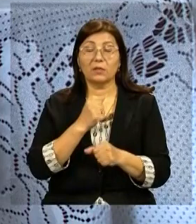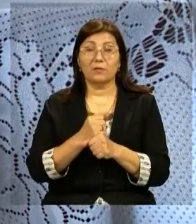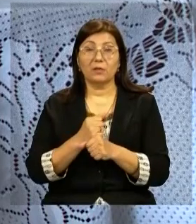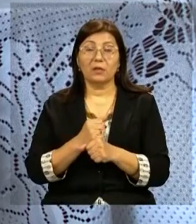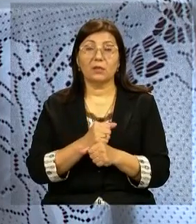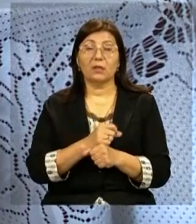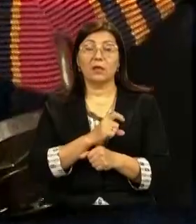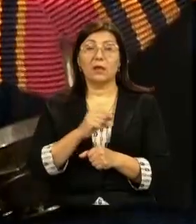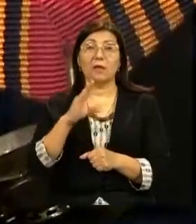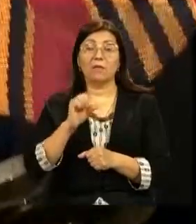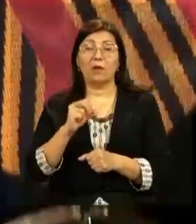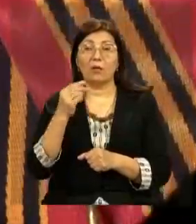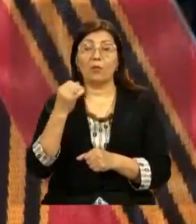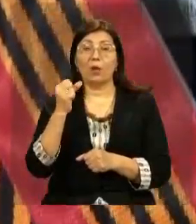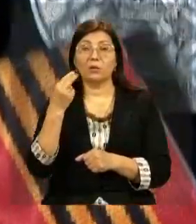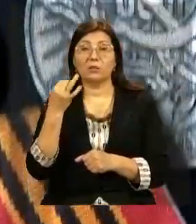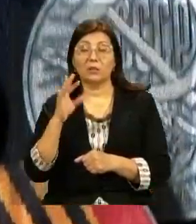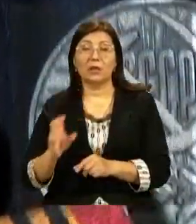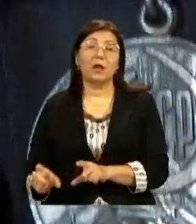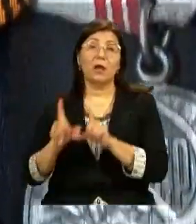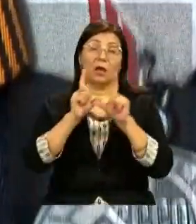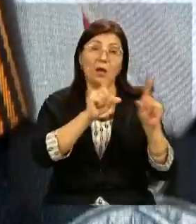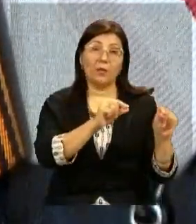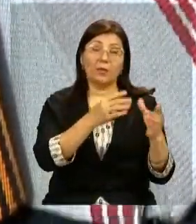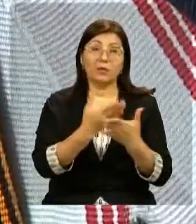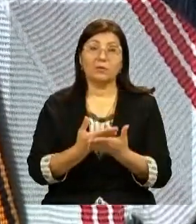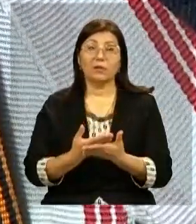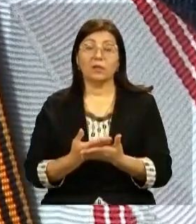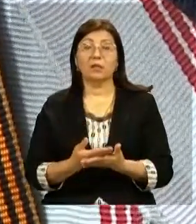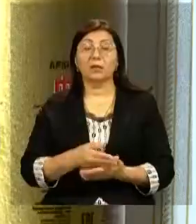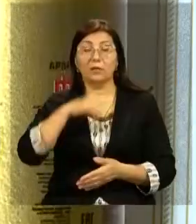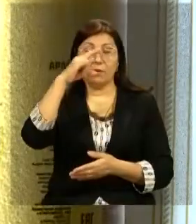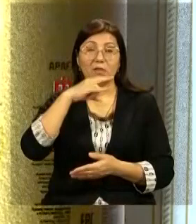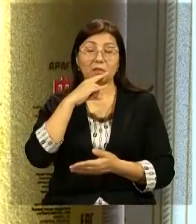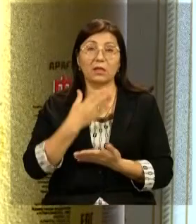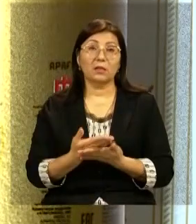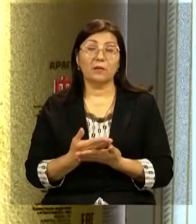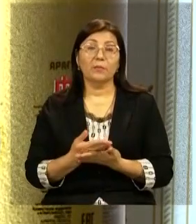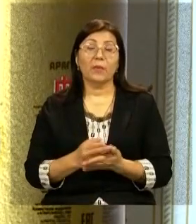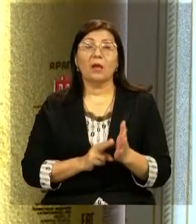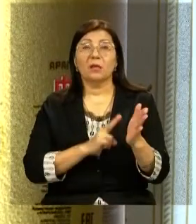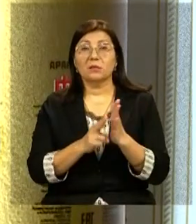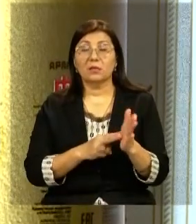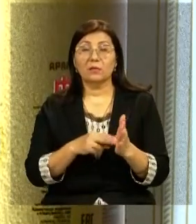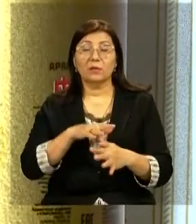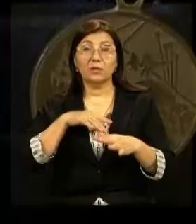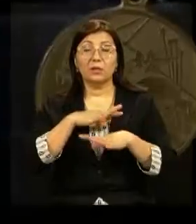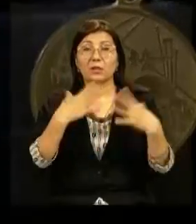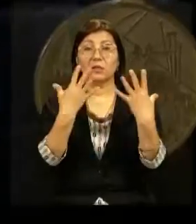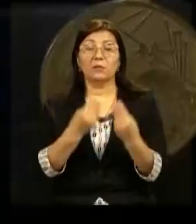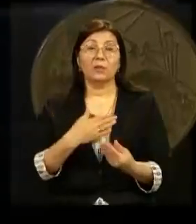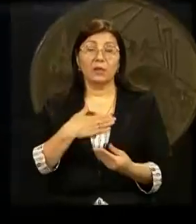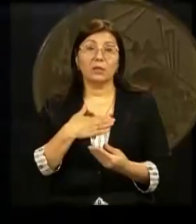эвакуации. Привезли на станцию, погрузили в вагоны. Состав шел несколько дней.